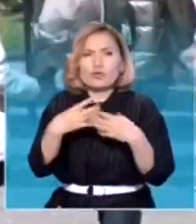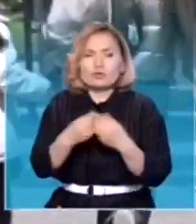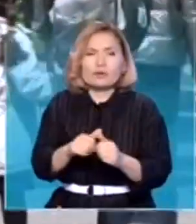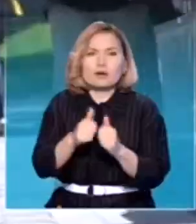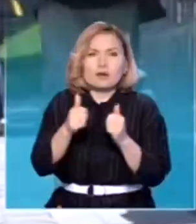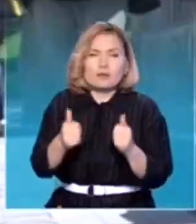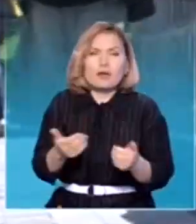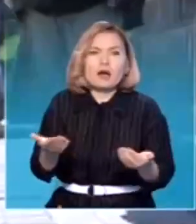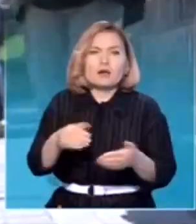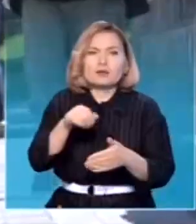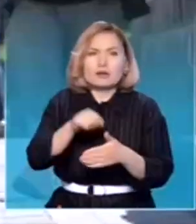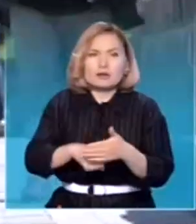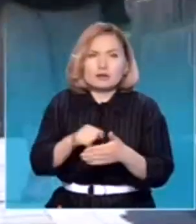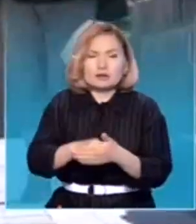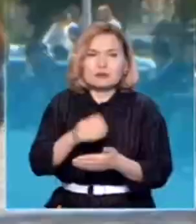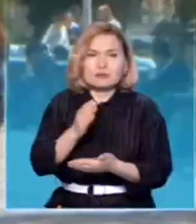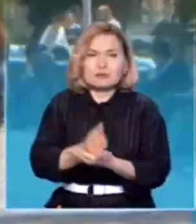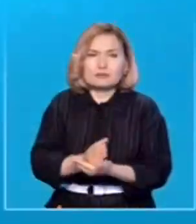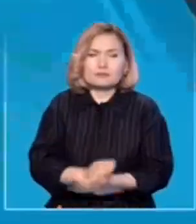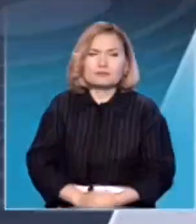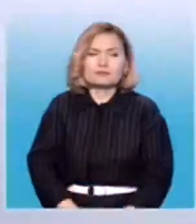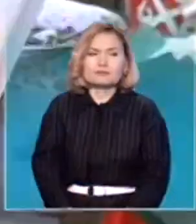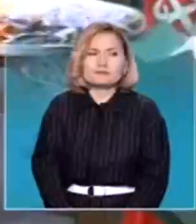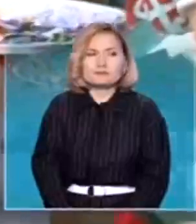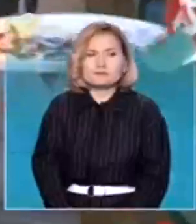ажырасады. Оған не себеп?